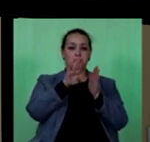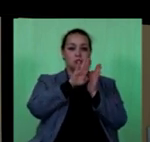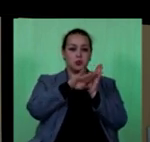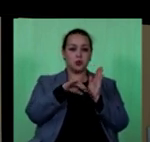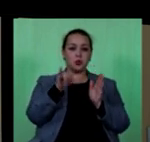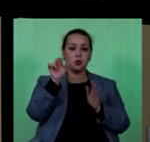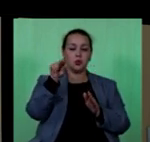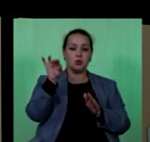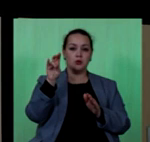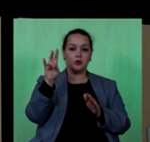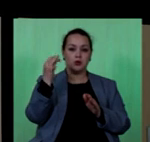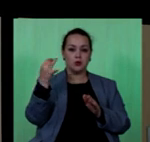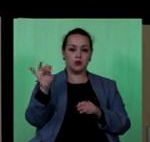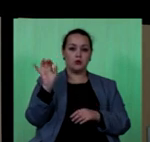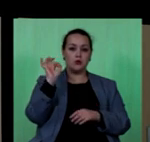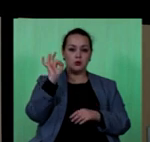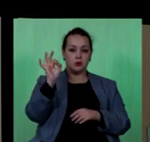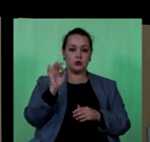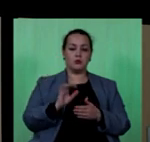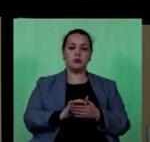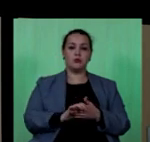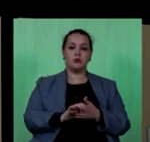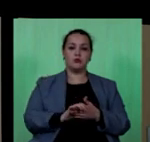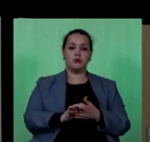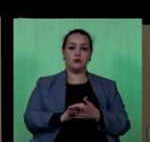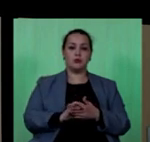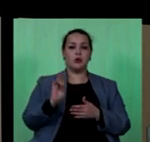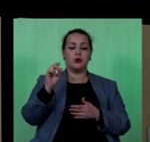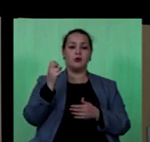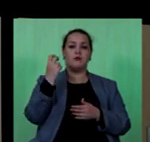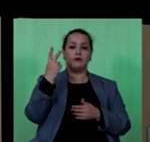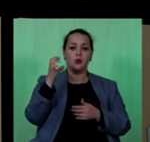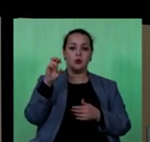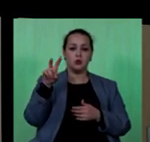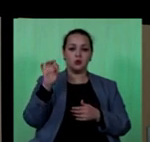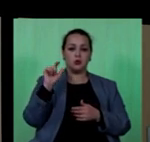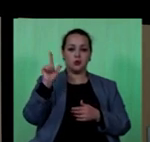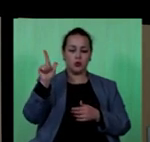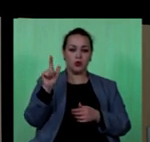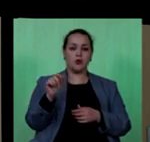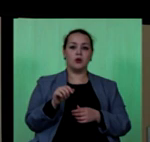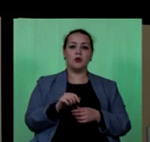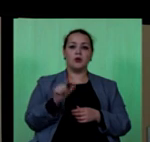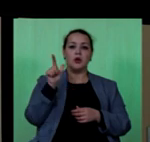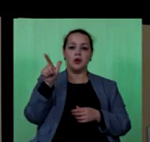о а ударение падает на второй слог на гласный е